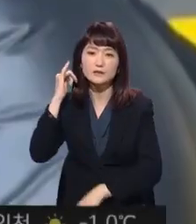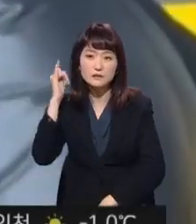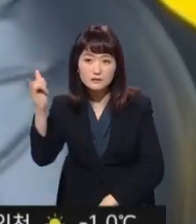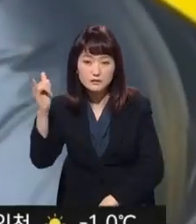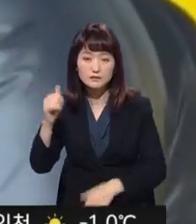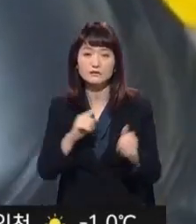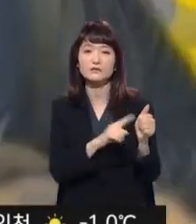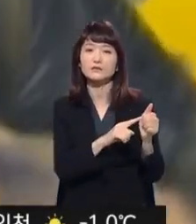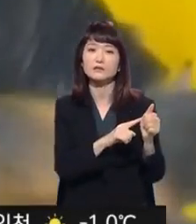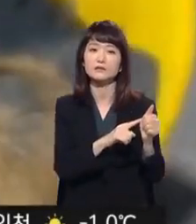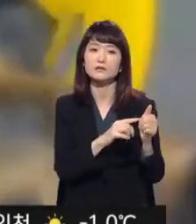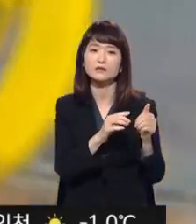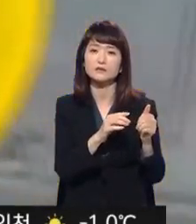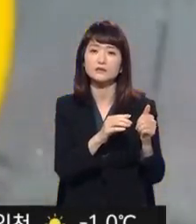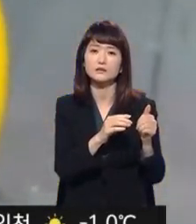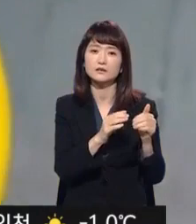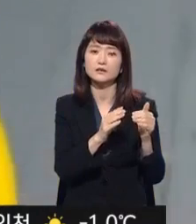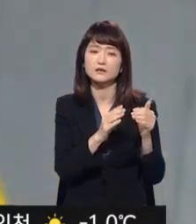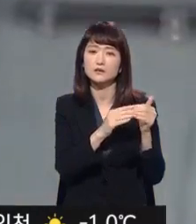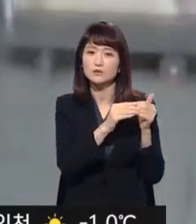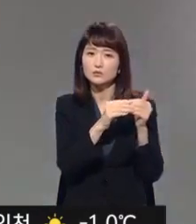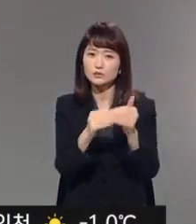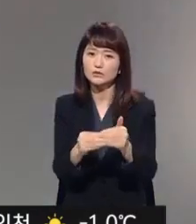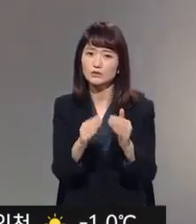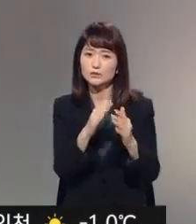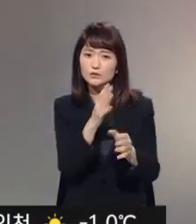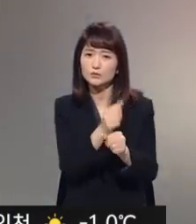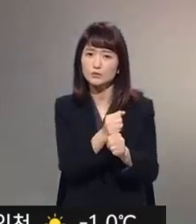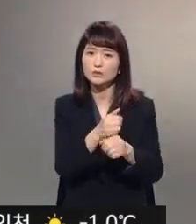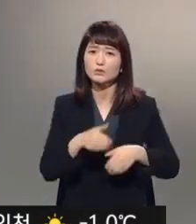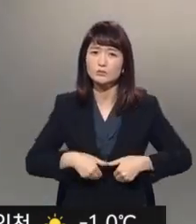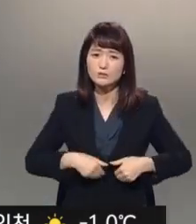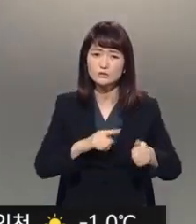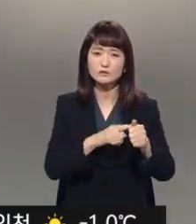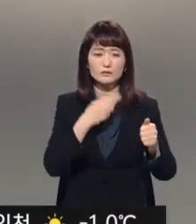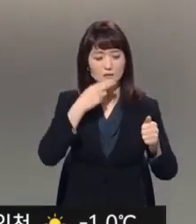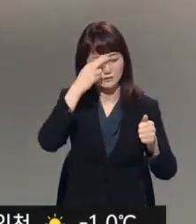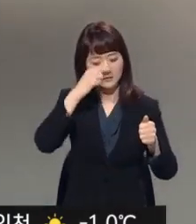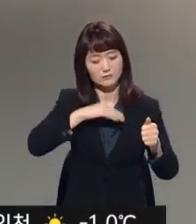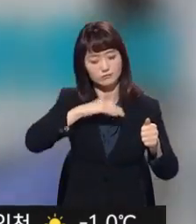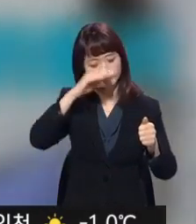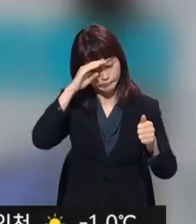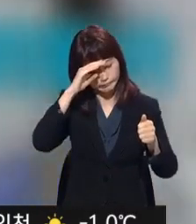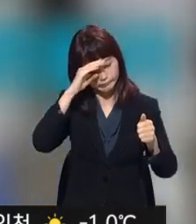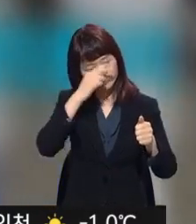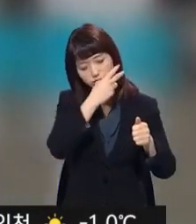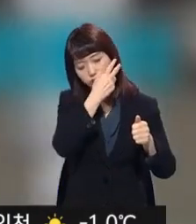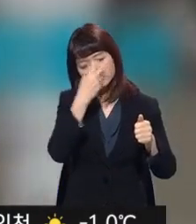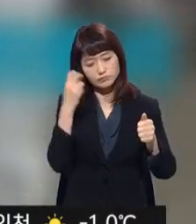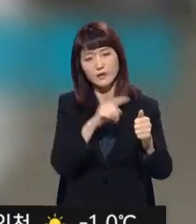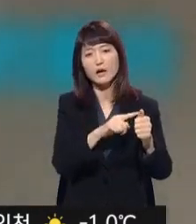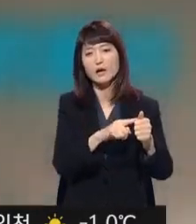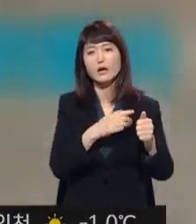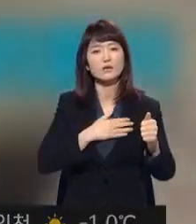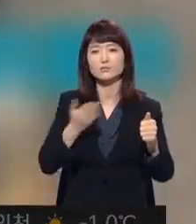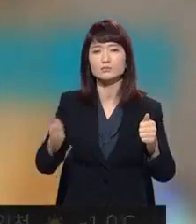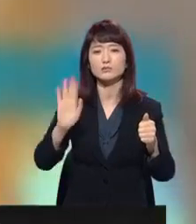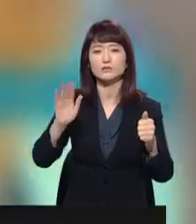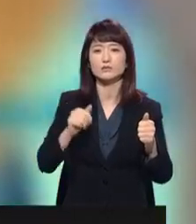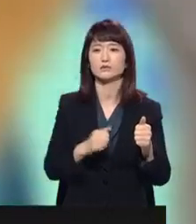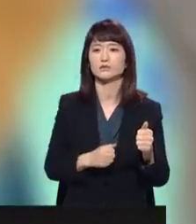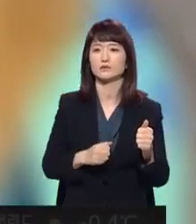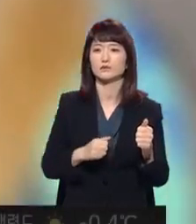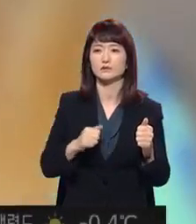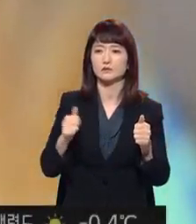집에 가려면 집주소가 필요하겠죠. 하지만 이 남성이 너무 취해버려서 집주소를 알려줄 상황이 안 되는 겁니다. 그런데 이